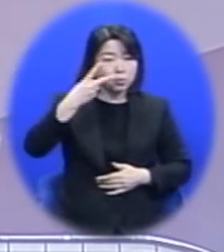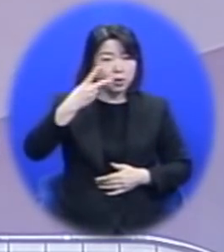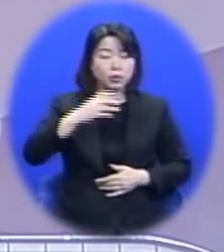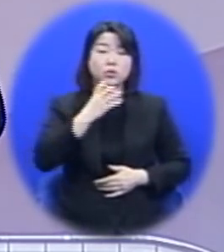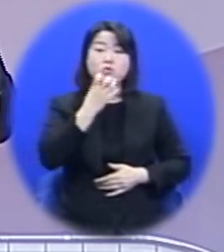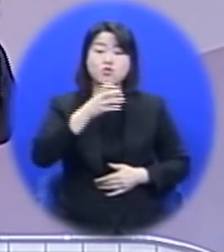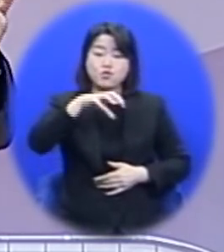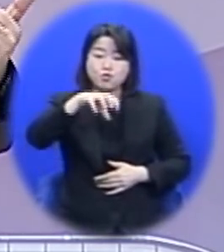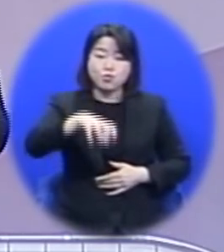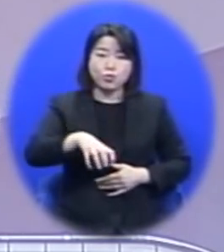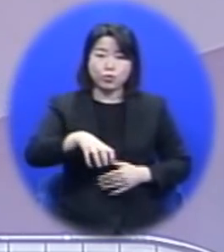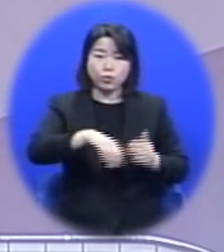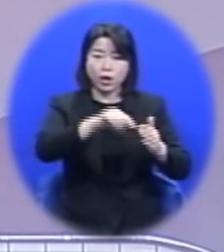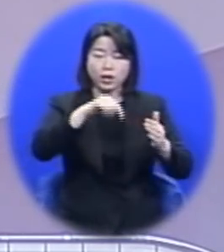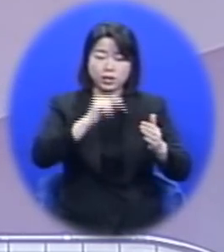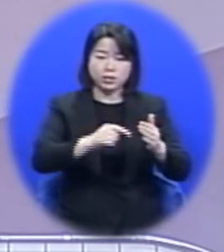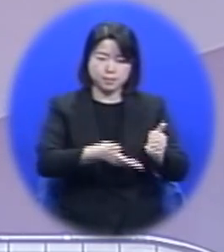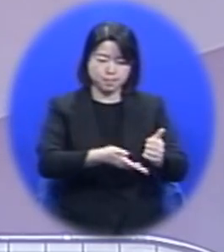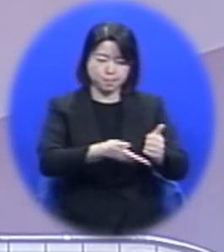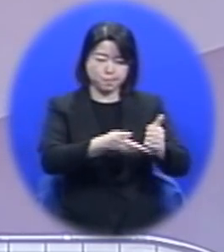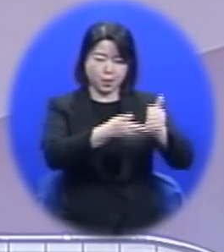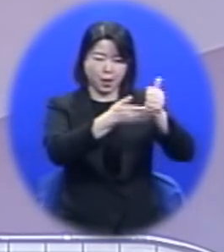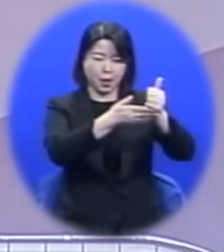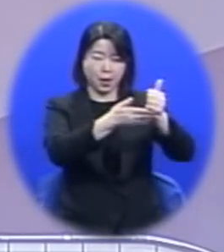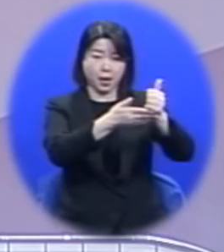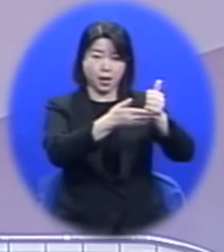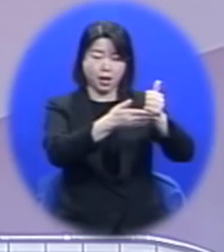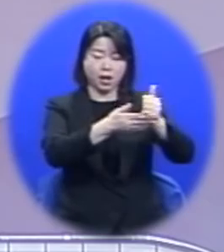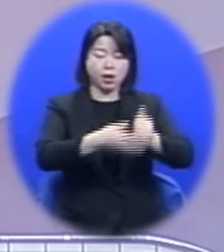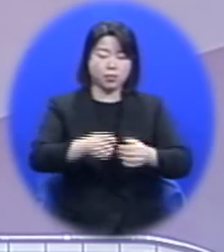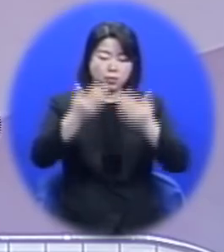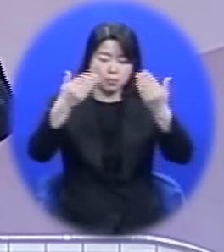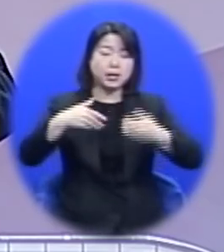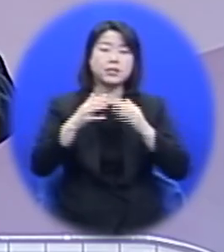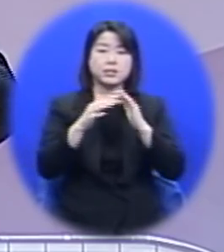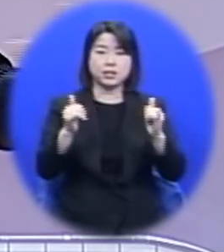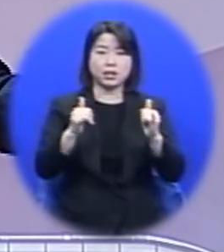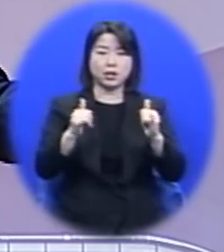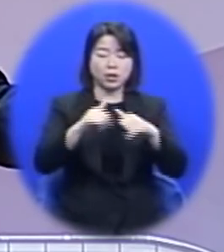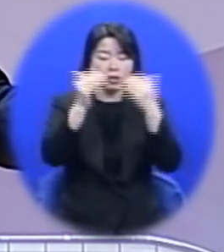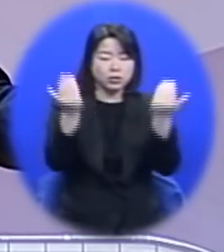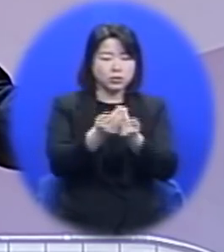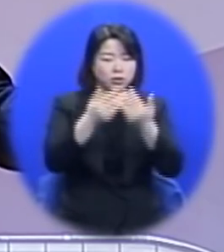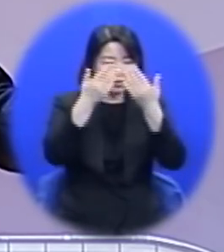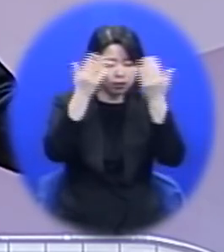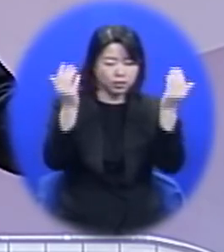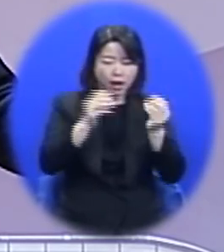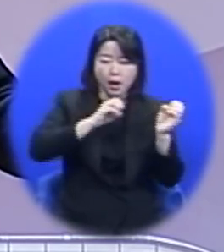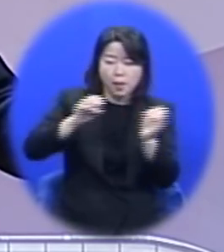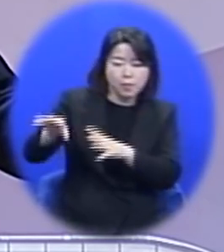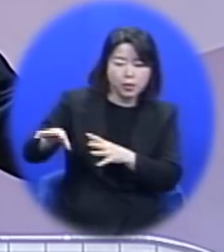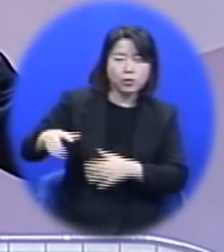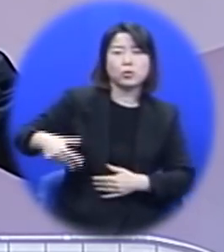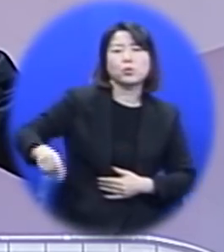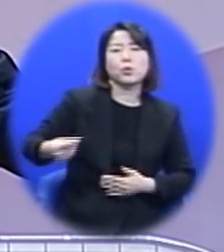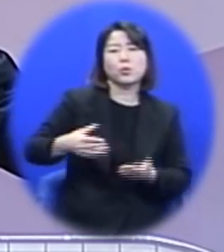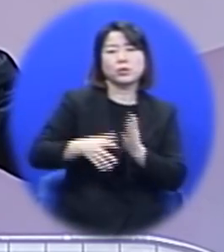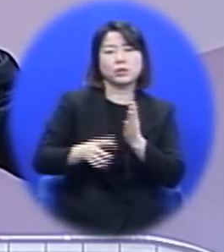안에서는 최고의 대우를 받는 그런 사람이었습니다. 그걸 다 배설물처럼